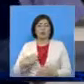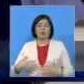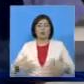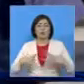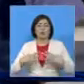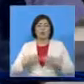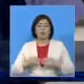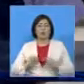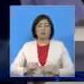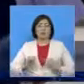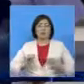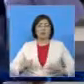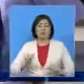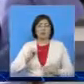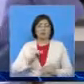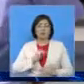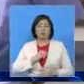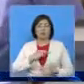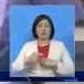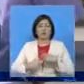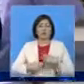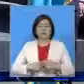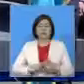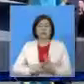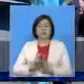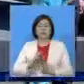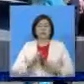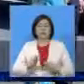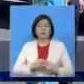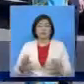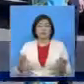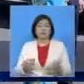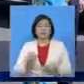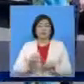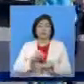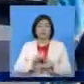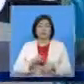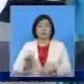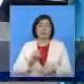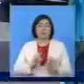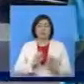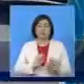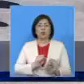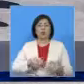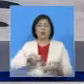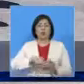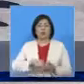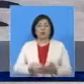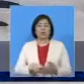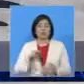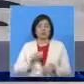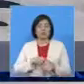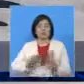өзінің бала шағасынан, өзінің ұрпағынан бастап тәрбиелеу керек. Аудан әкімі тыныштықты қорғауға атсалысқан, қырағы